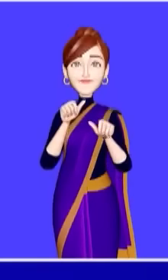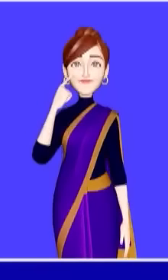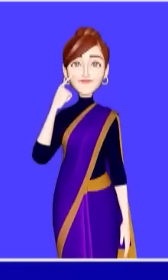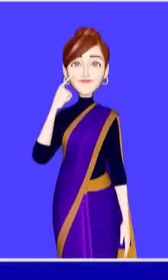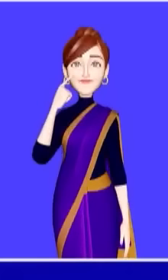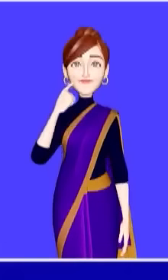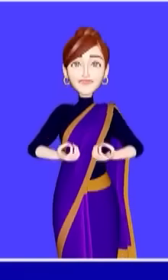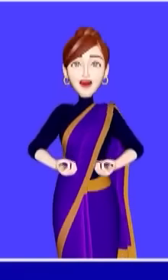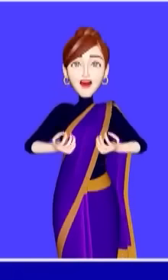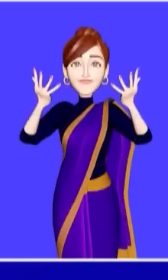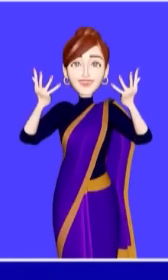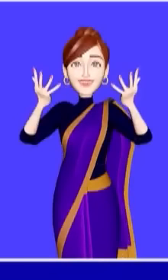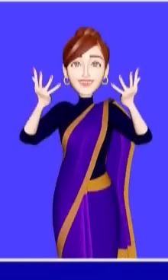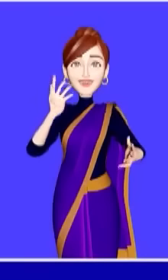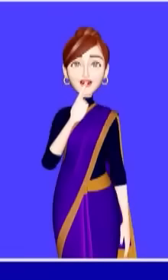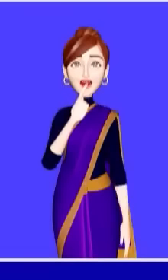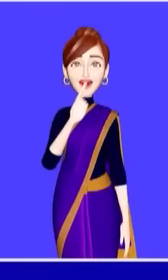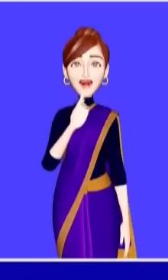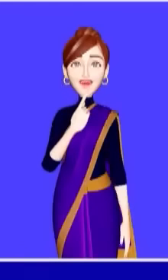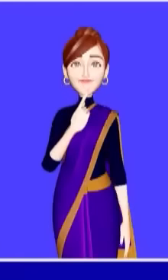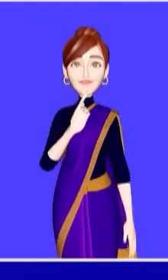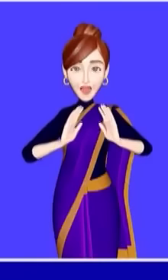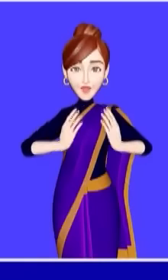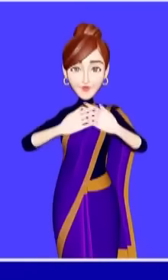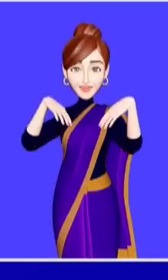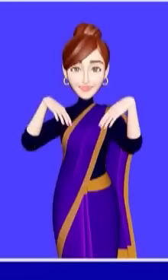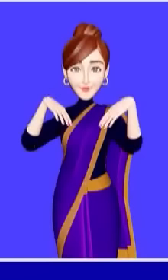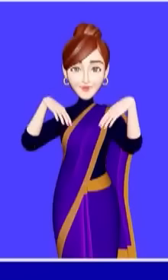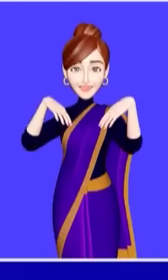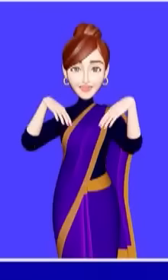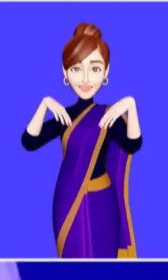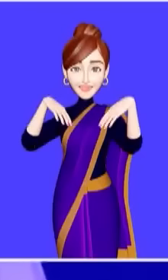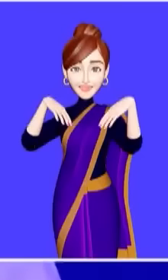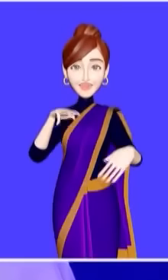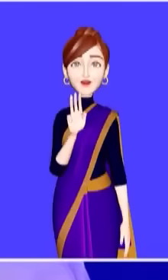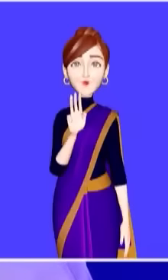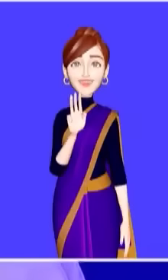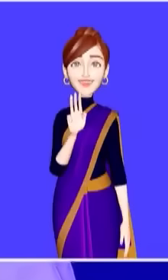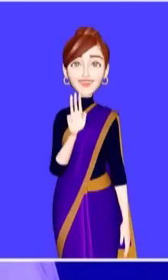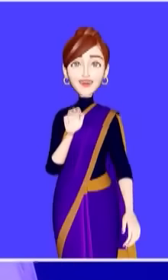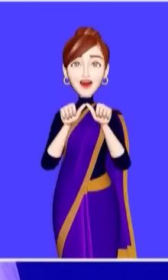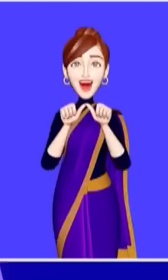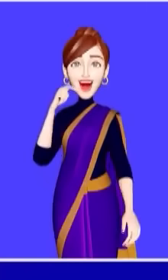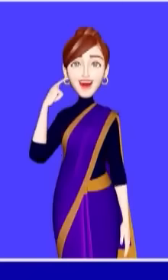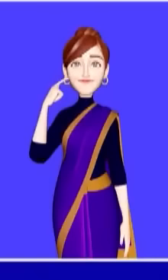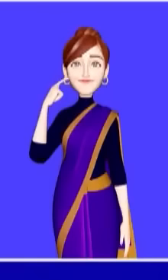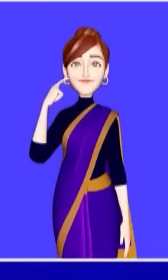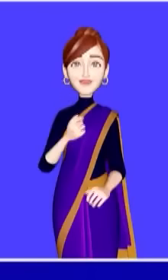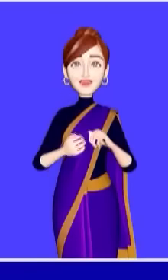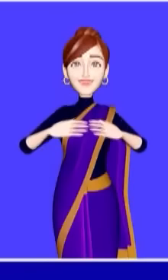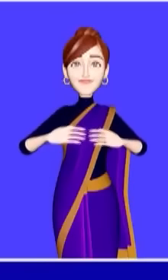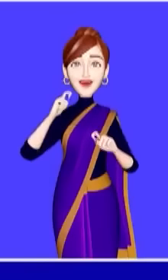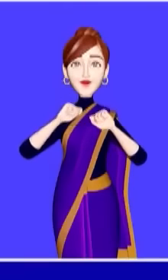डिलीवर टू ह्यूमैनिटी। एक बार फिर आप सभी को मेरी